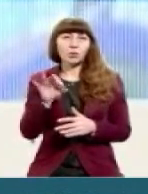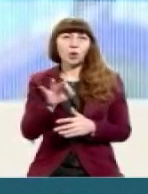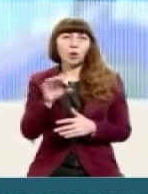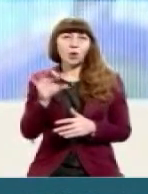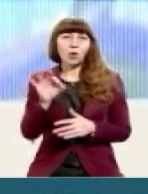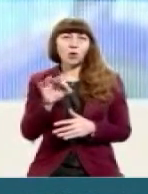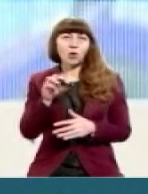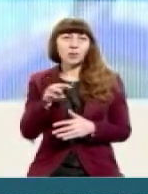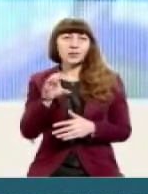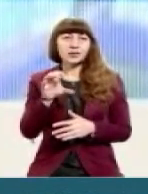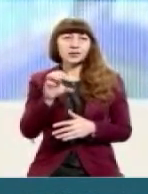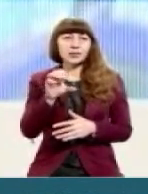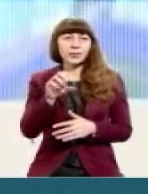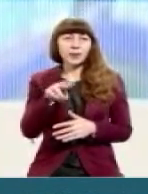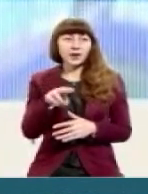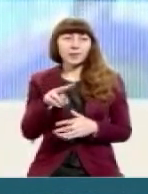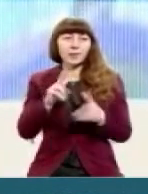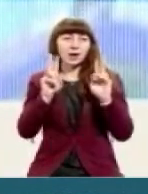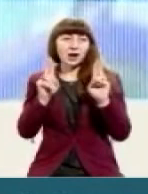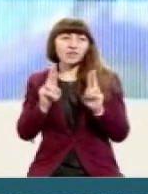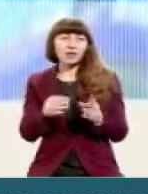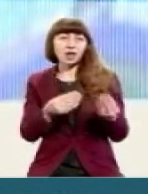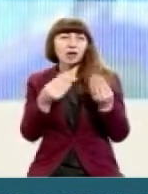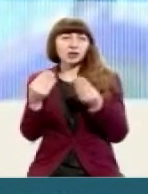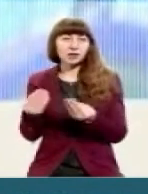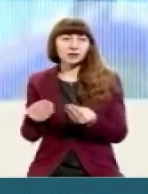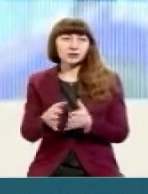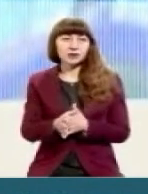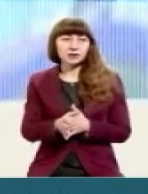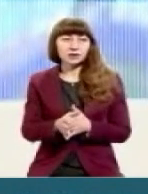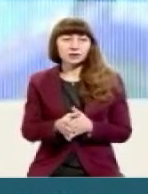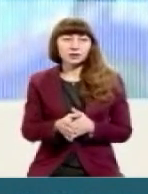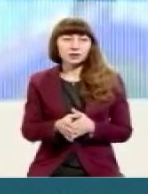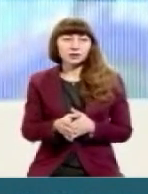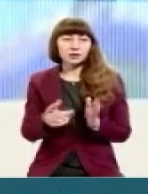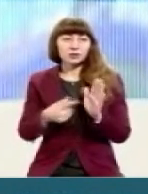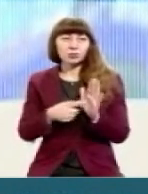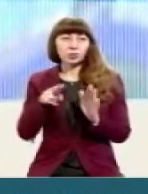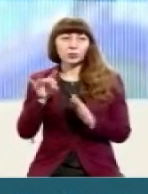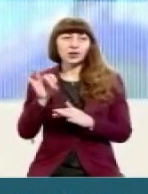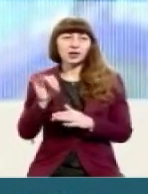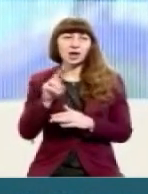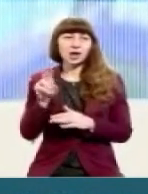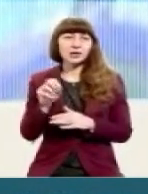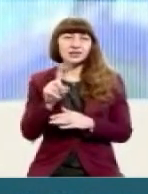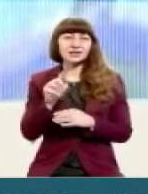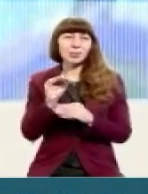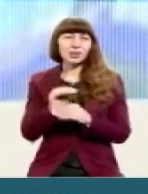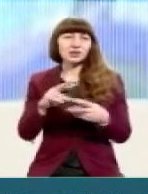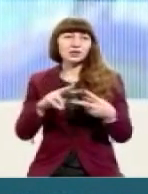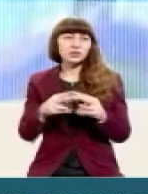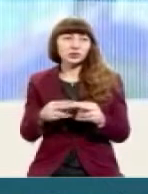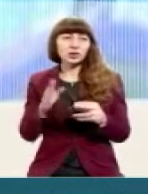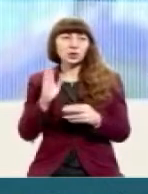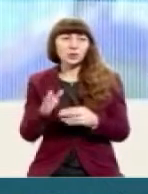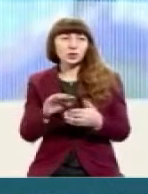мы делаем правила оказания ПМСП, наш 7-й приказ, дополнение изменений. И